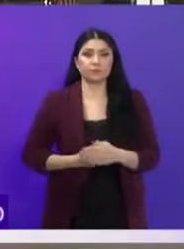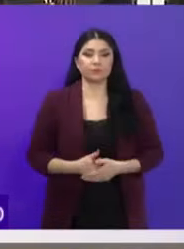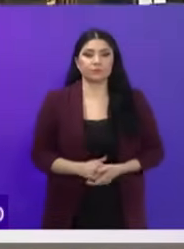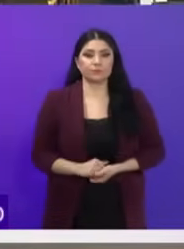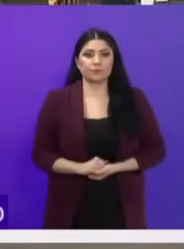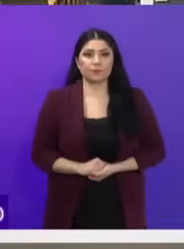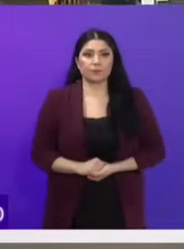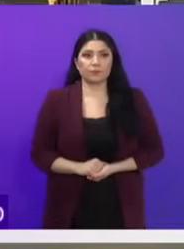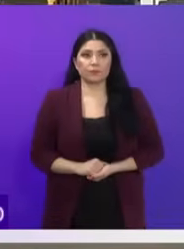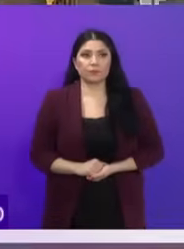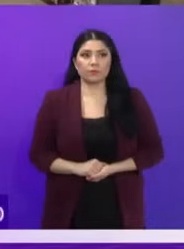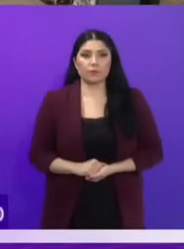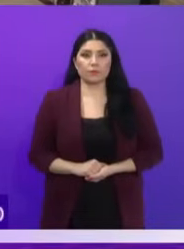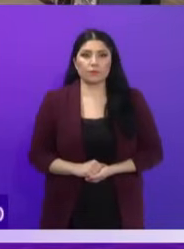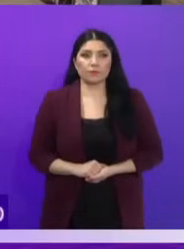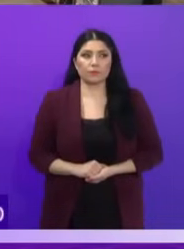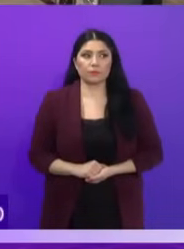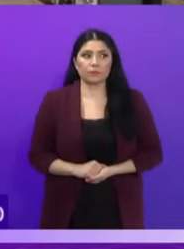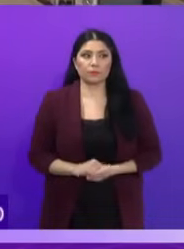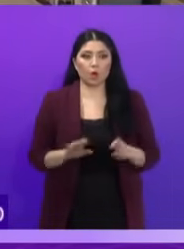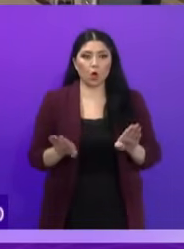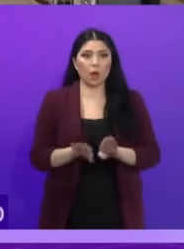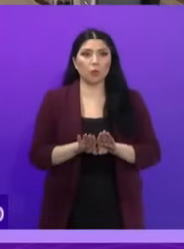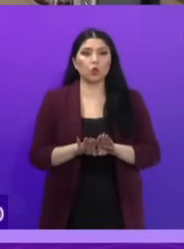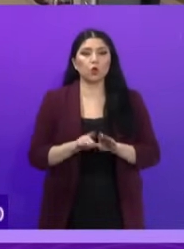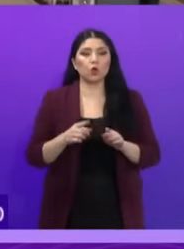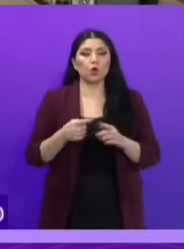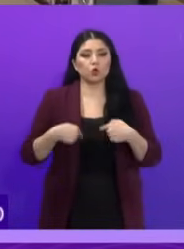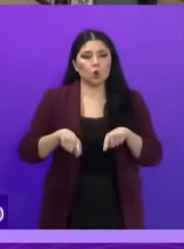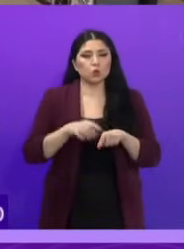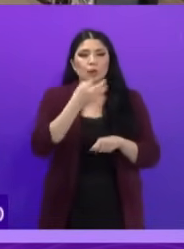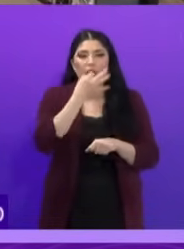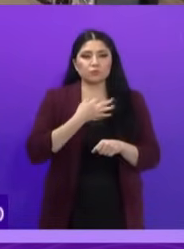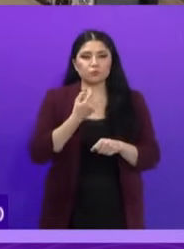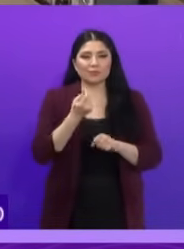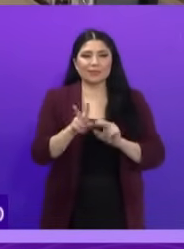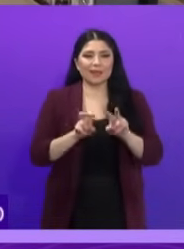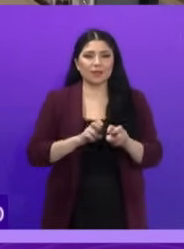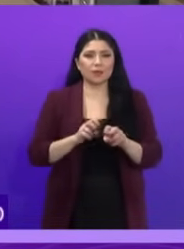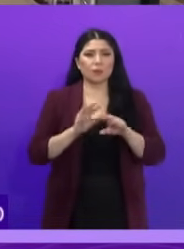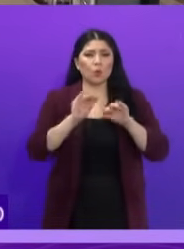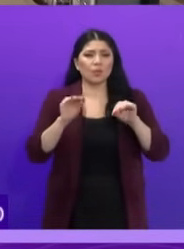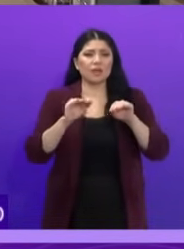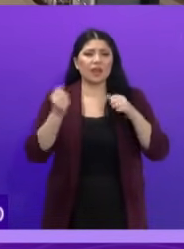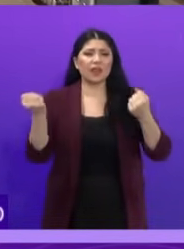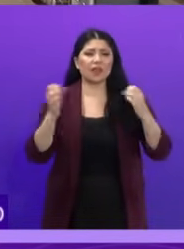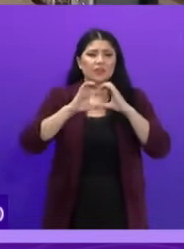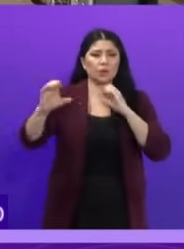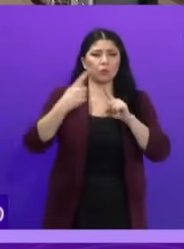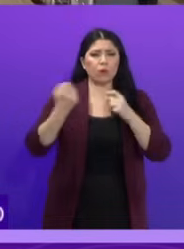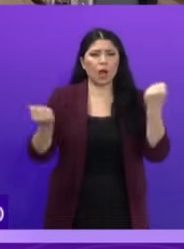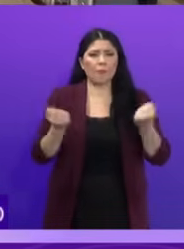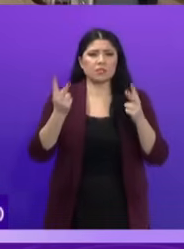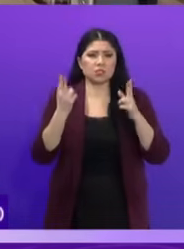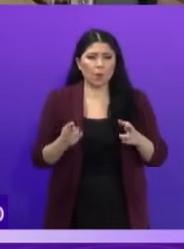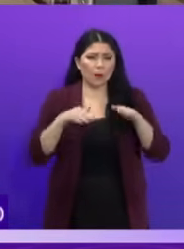înconjoară capitala. Spunea și colegul nostru Valentin Sam puțin mai devreme, coloane întregi de tiruri și camioane s-au oprit,